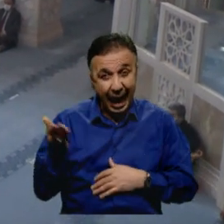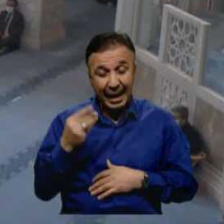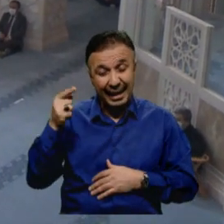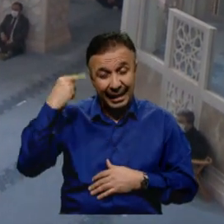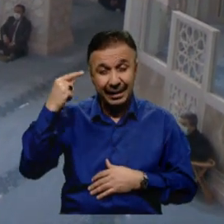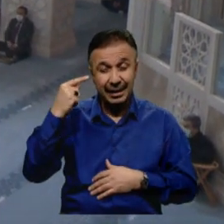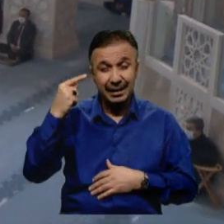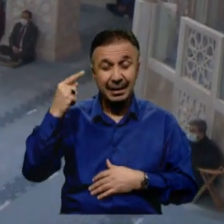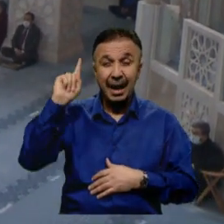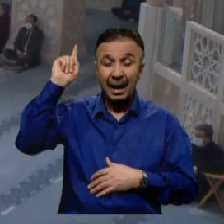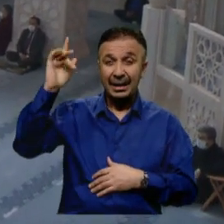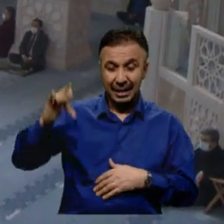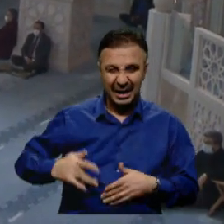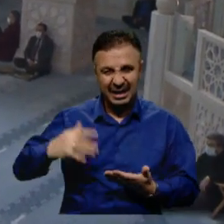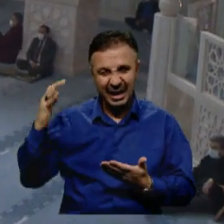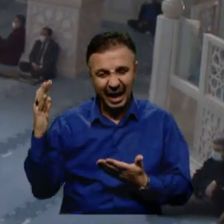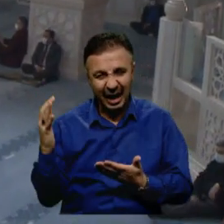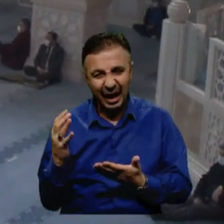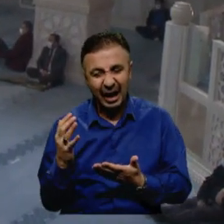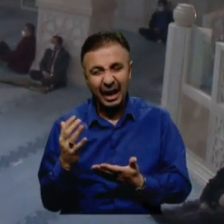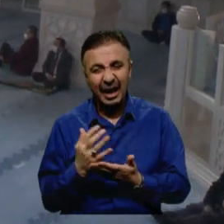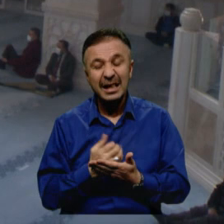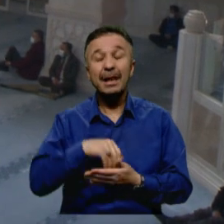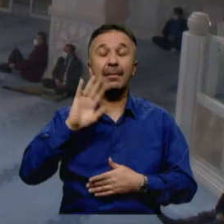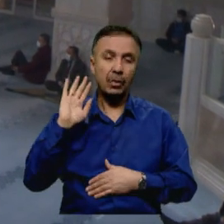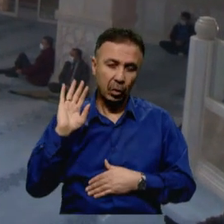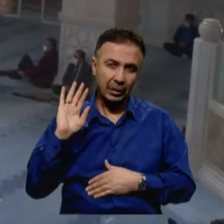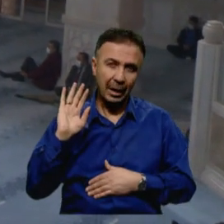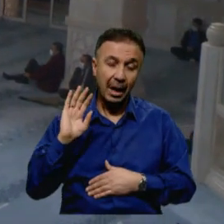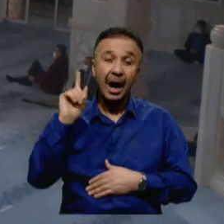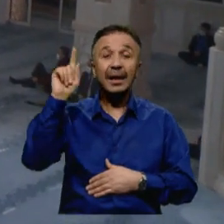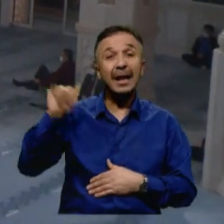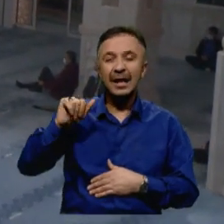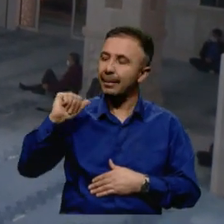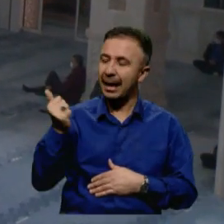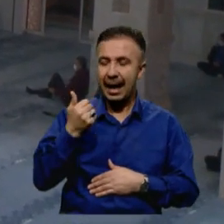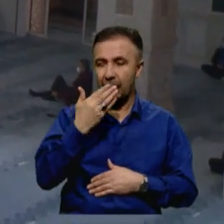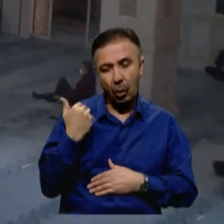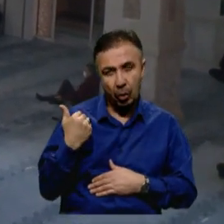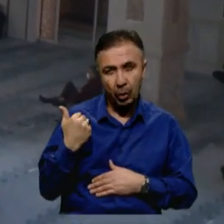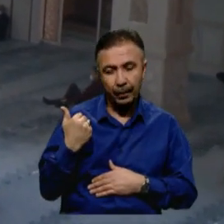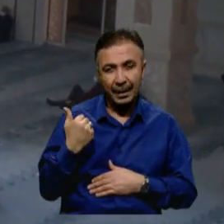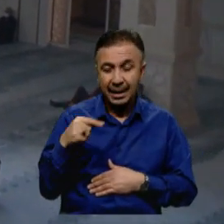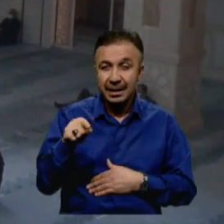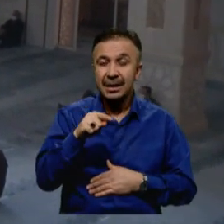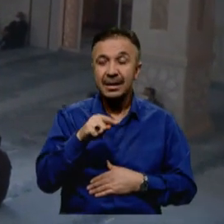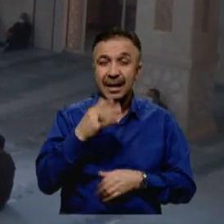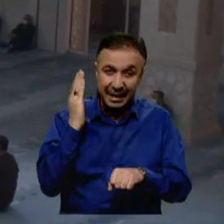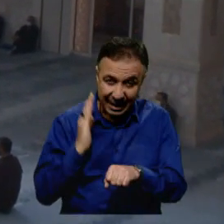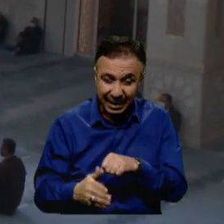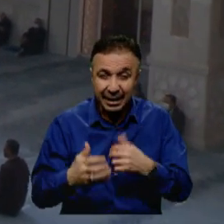rızası değilse, onun Allah katında bir değeri olmaz. Sizin kestiğiniz kurbanların bilin